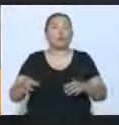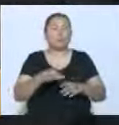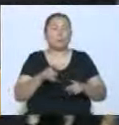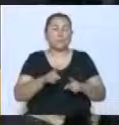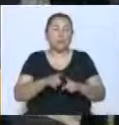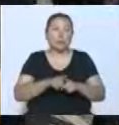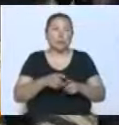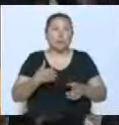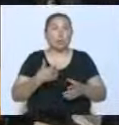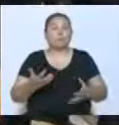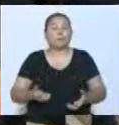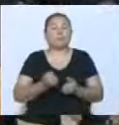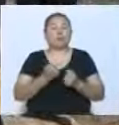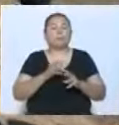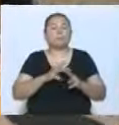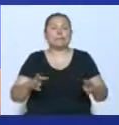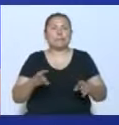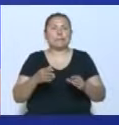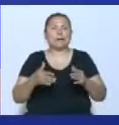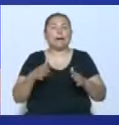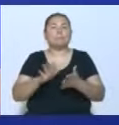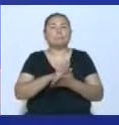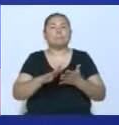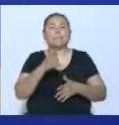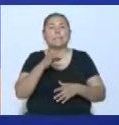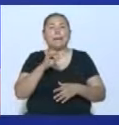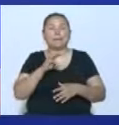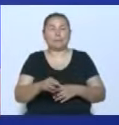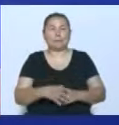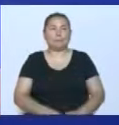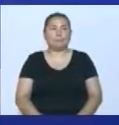они получают поддержку от министерства в виде грантов.